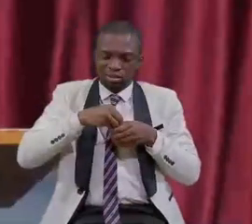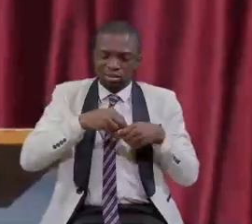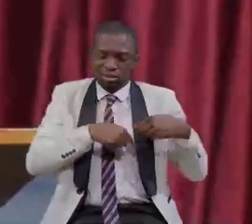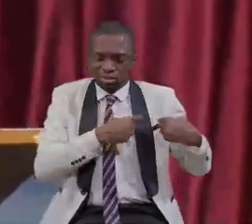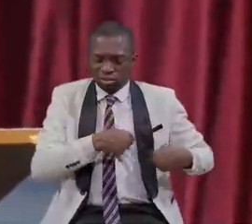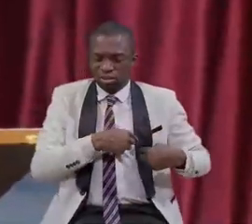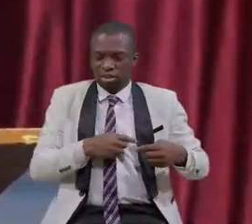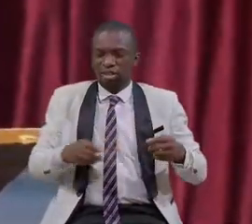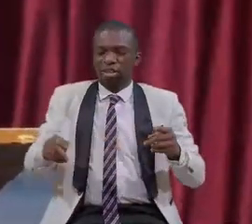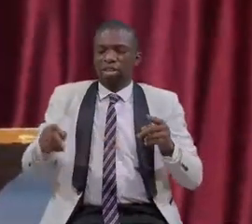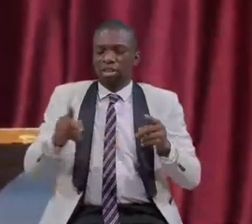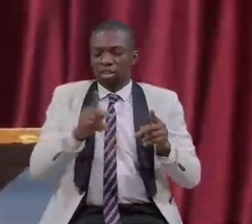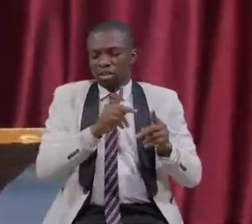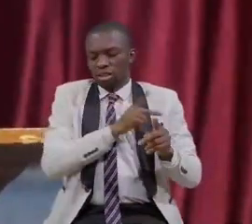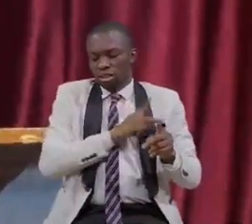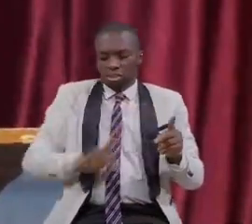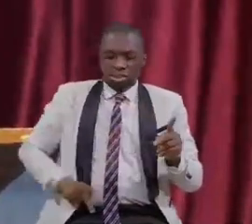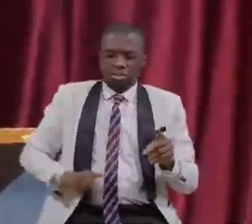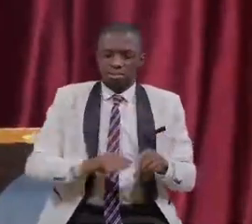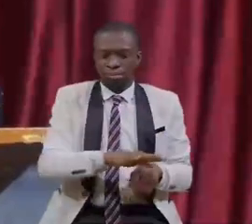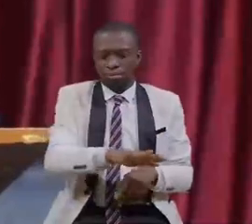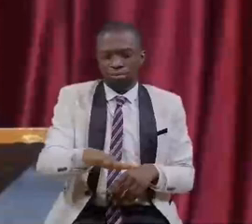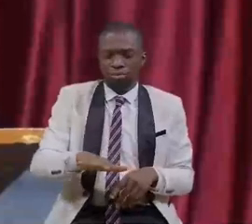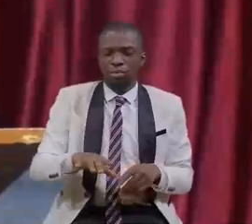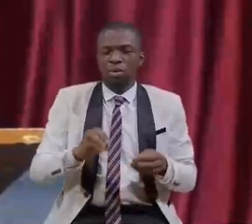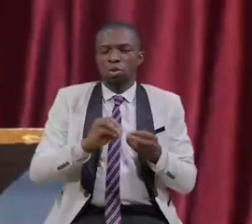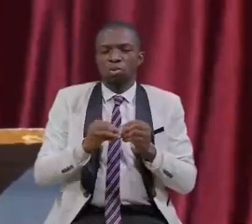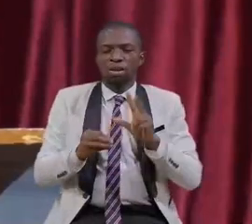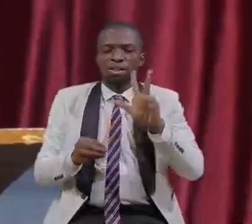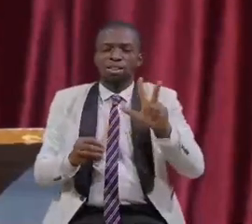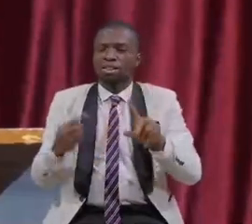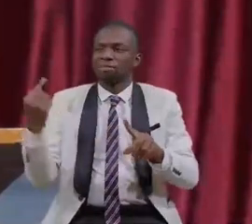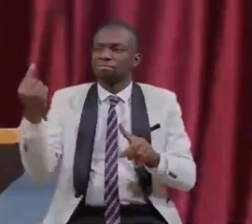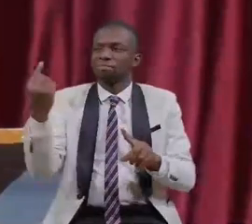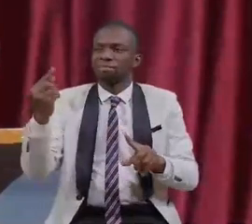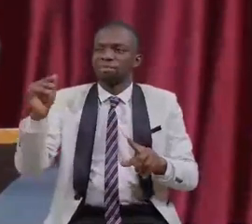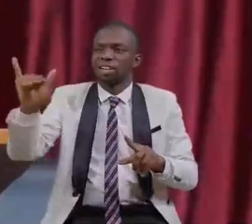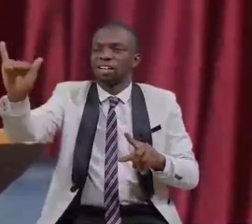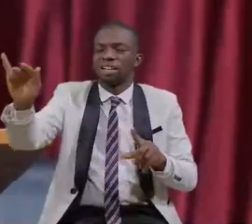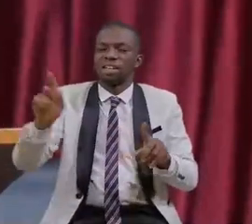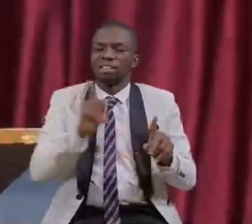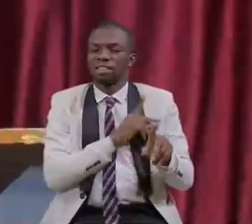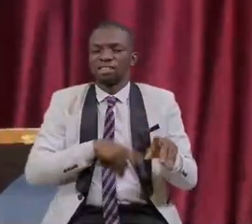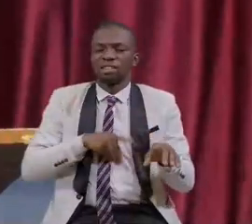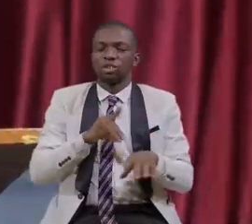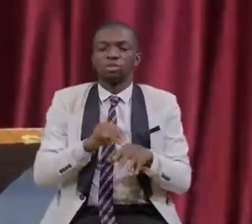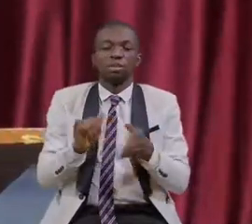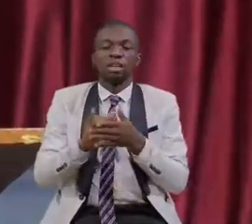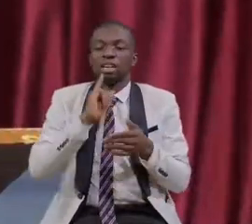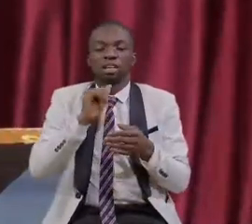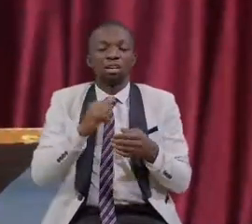le royaume éternel. Cela n'est pas encore arrivé. C'est pourquoi l'Église prie.